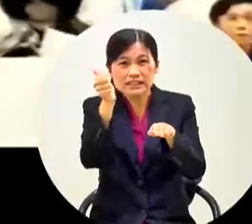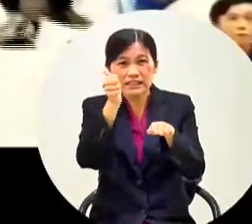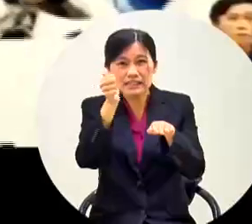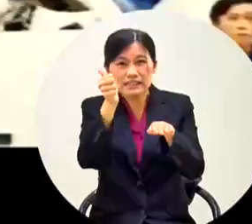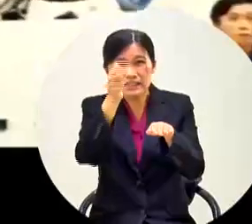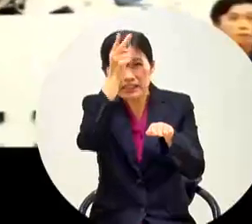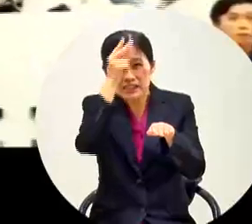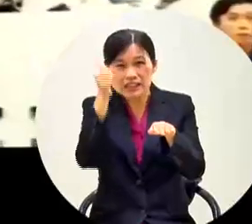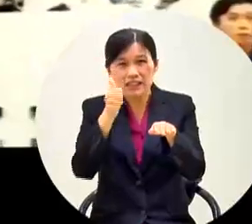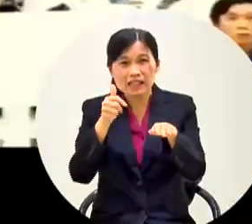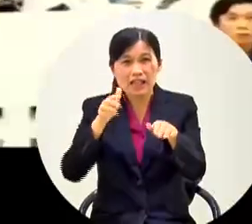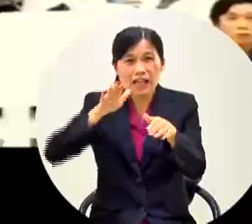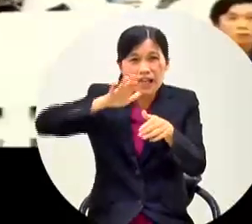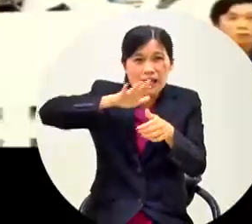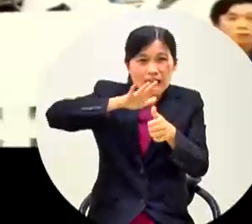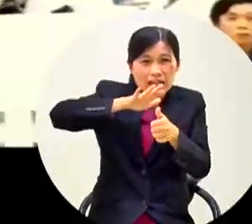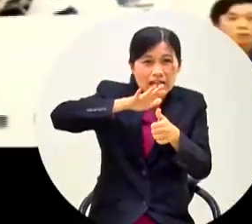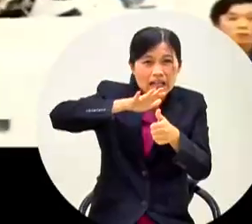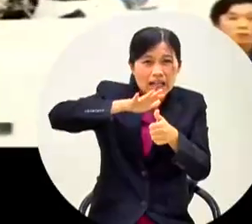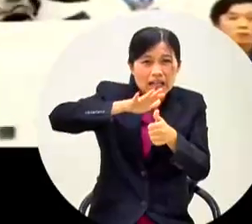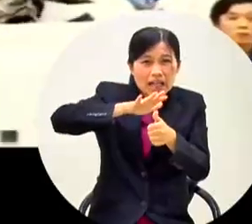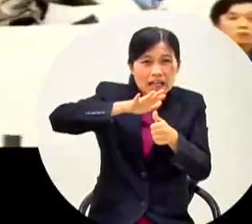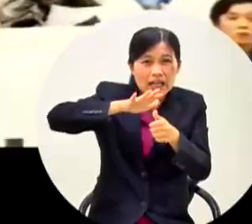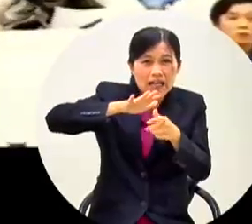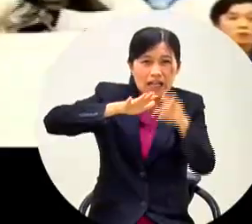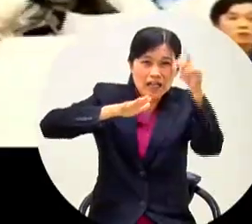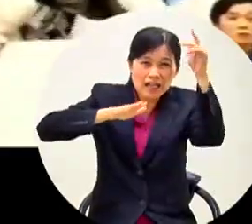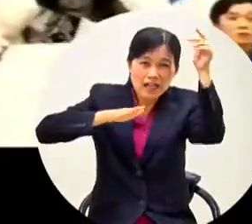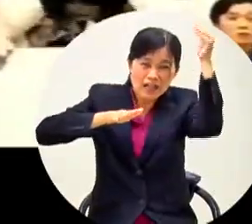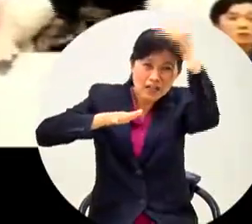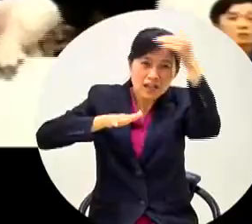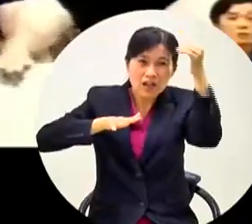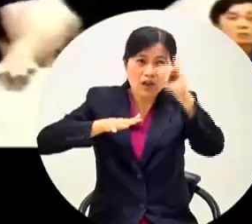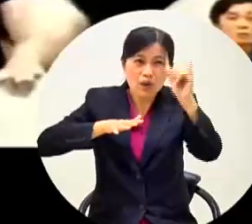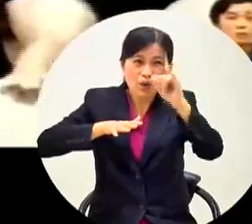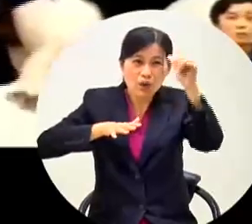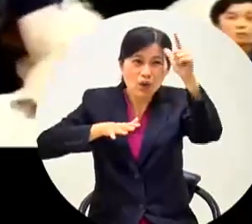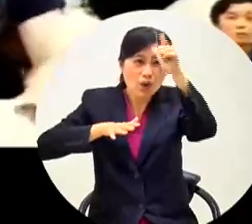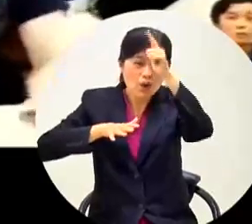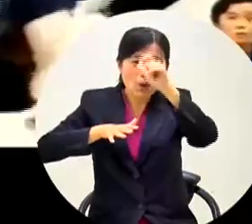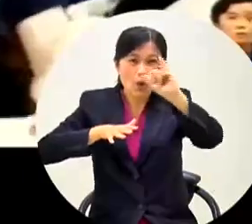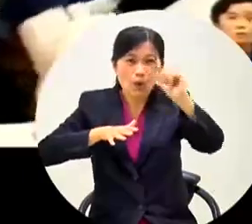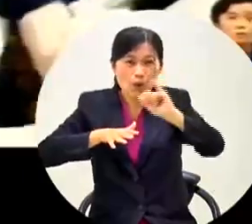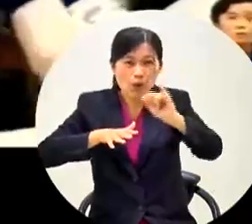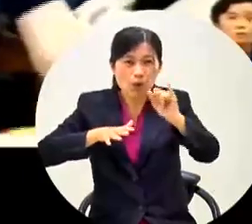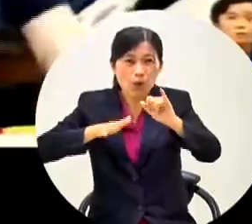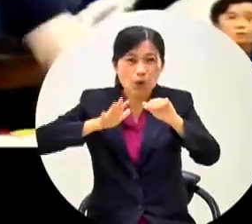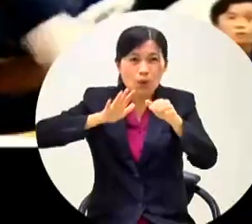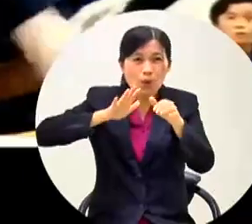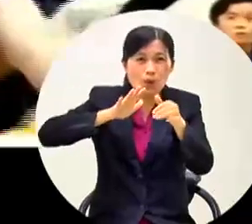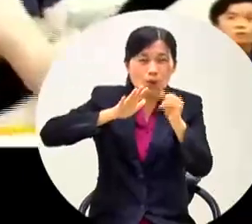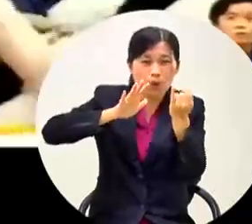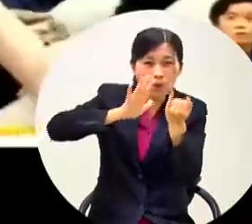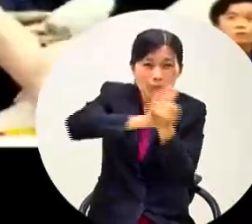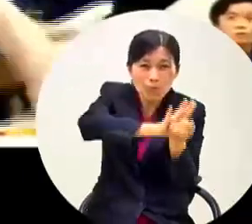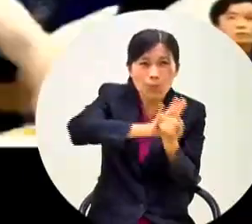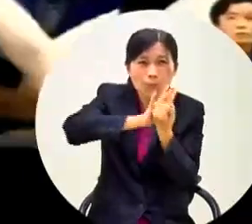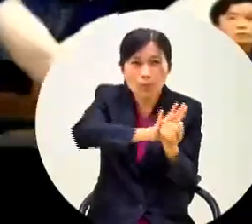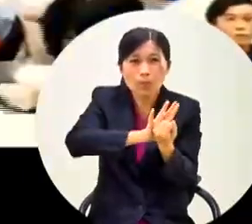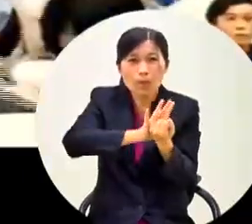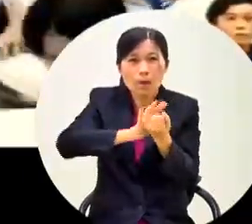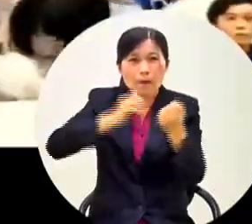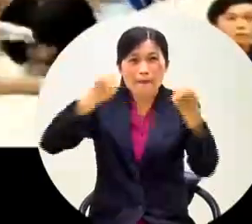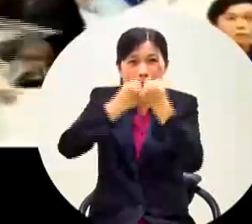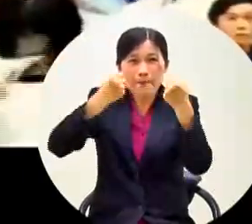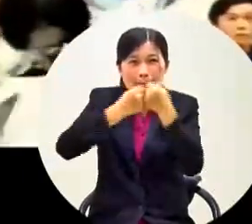郑梦如、黄杰，用这种极尽暴力的手段对待女性的议